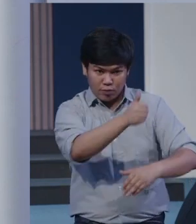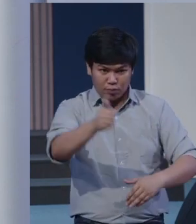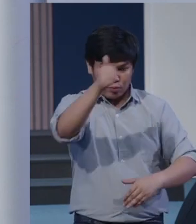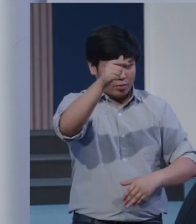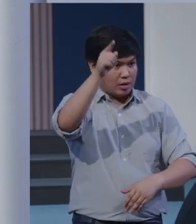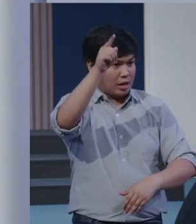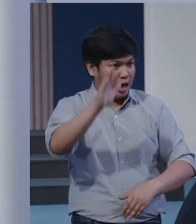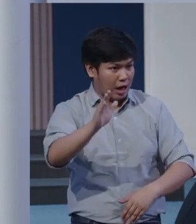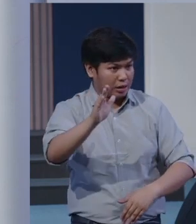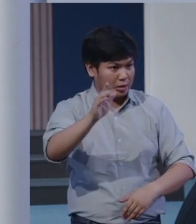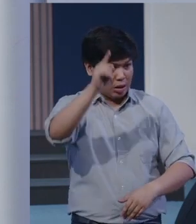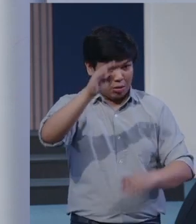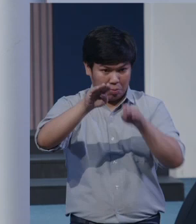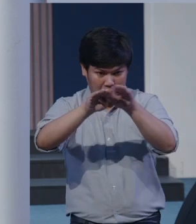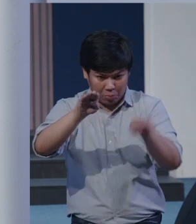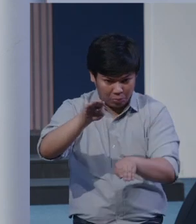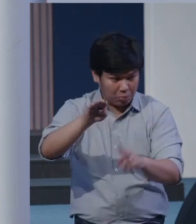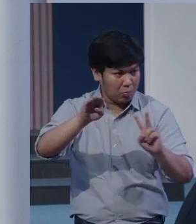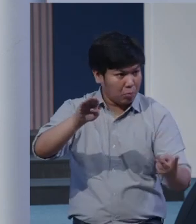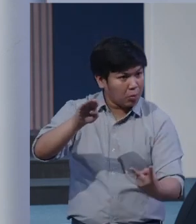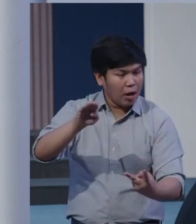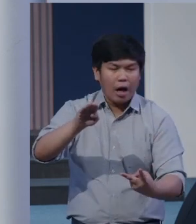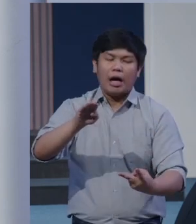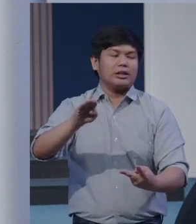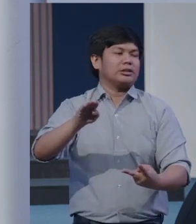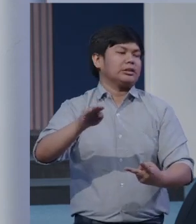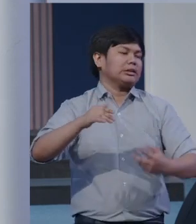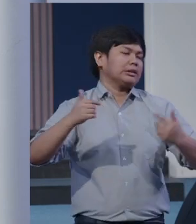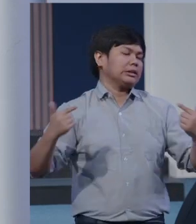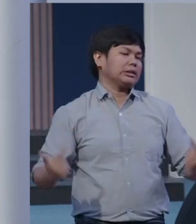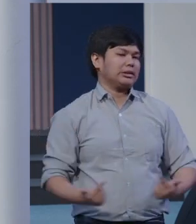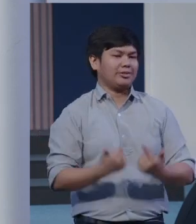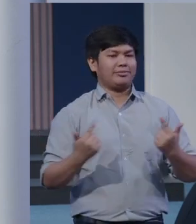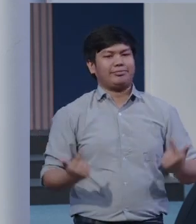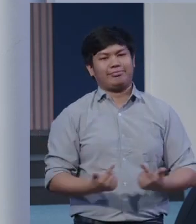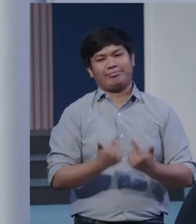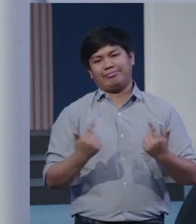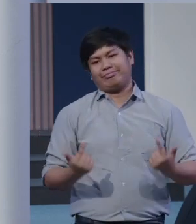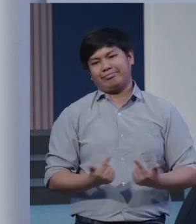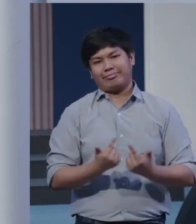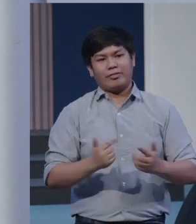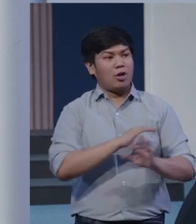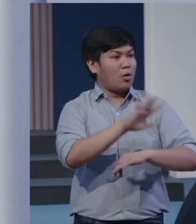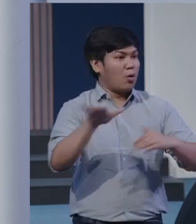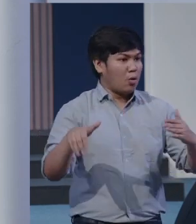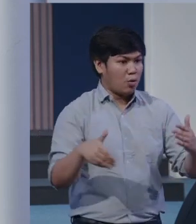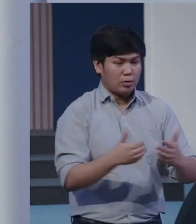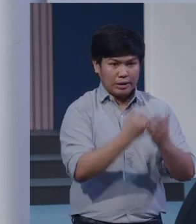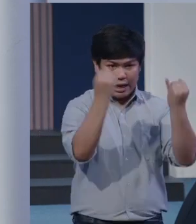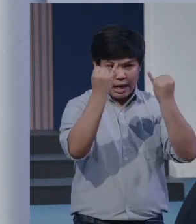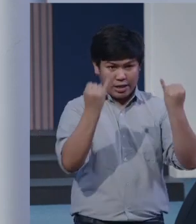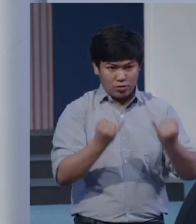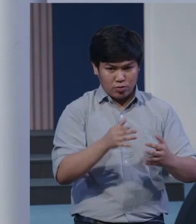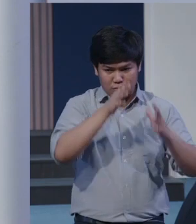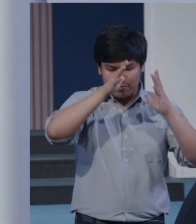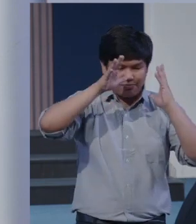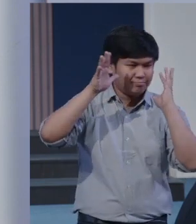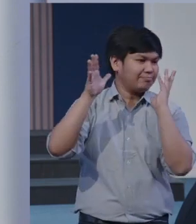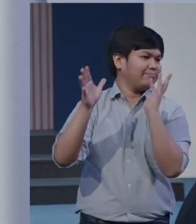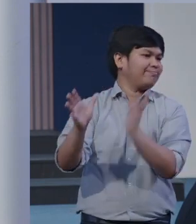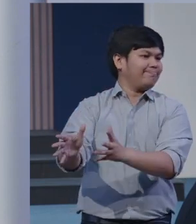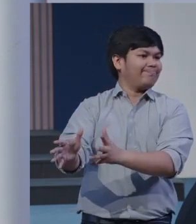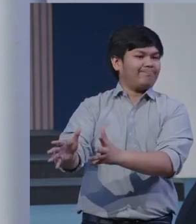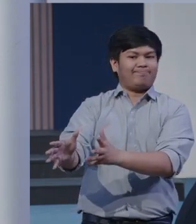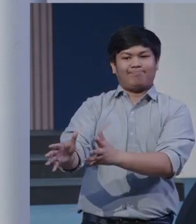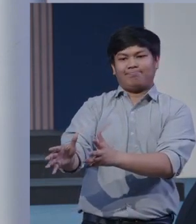niya must put them all away must put them all away Yun pong salita ang ibig sabihin po nung